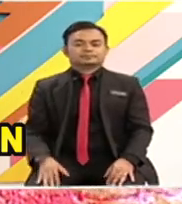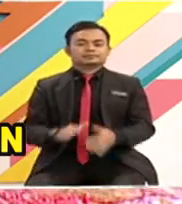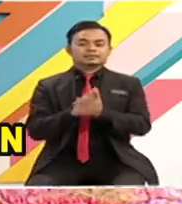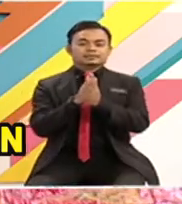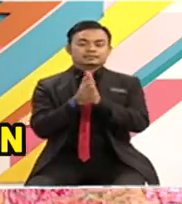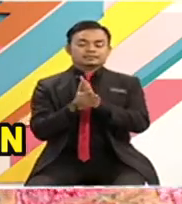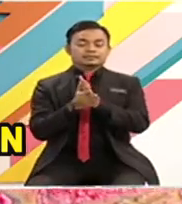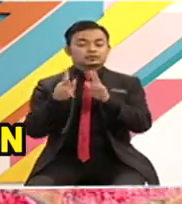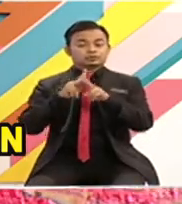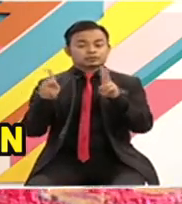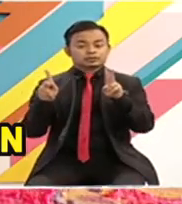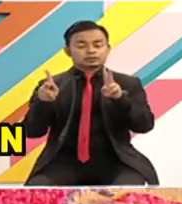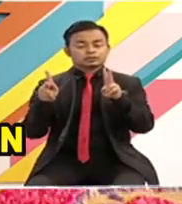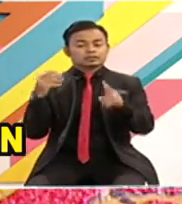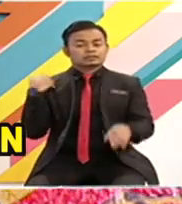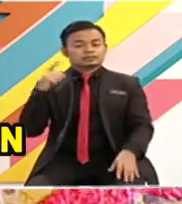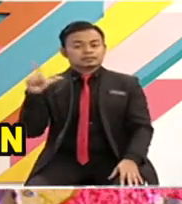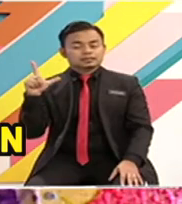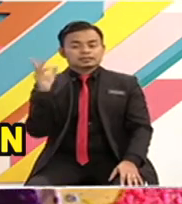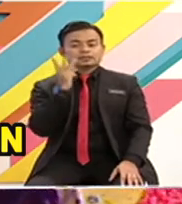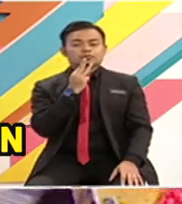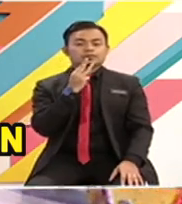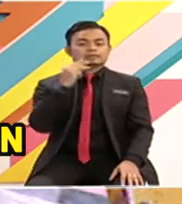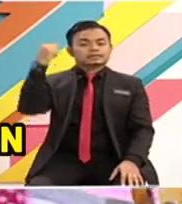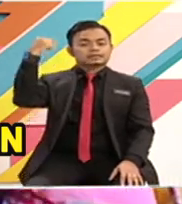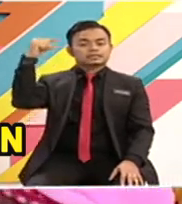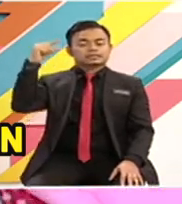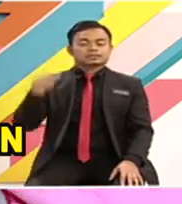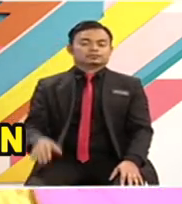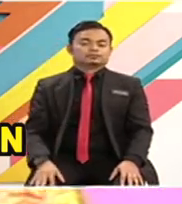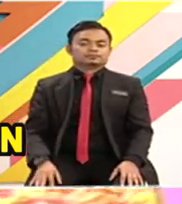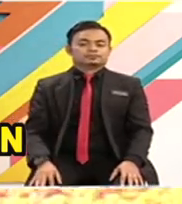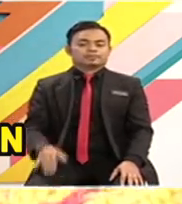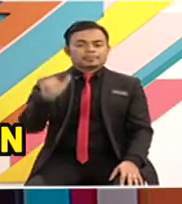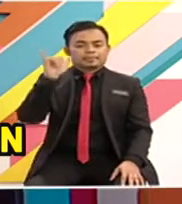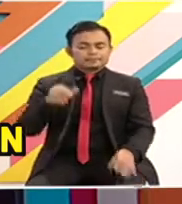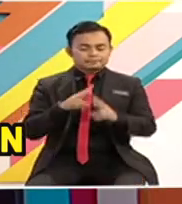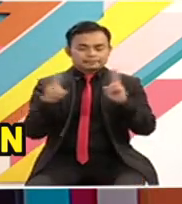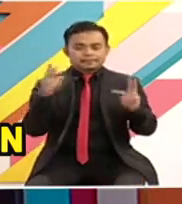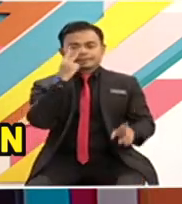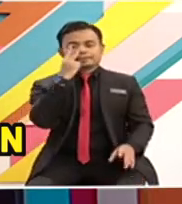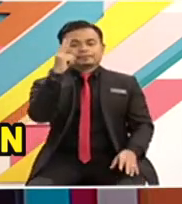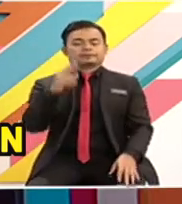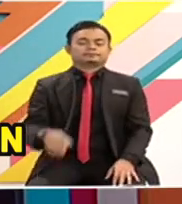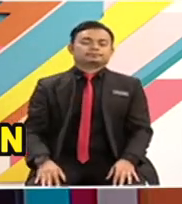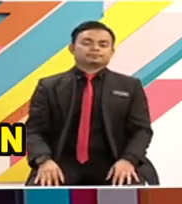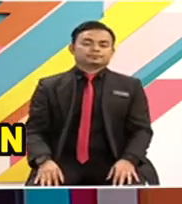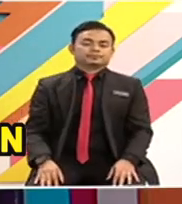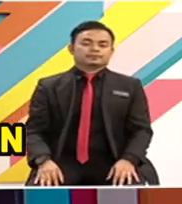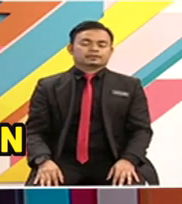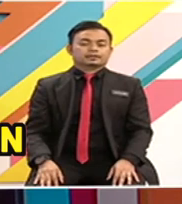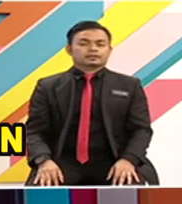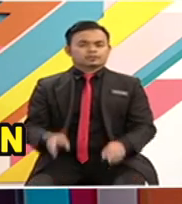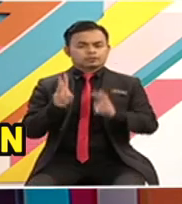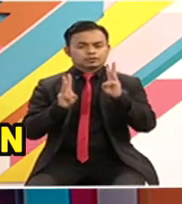banyak hijauan hijaunya sebagian Apa betul Masa dikasih nih gue seenak menekankan walaupun